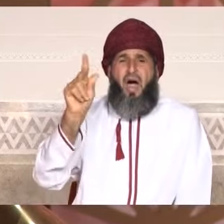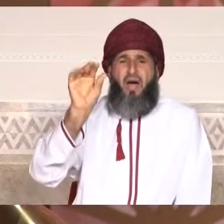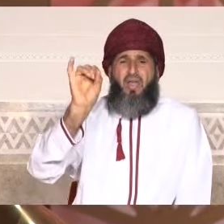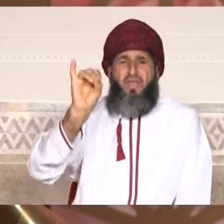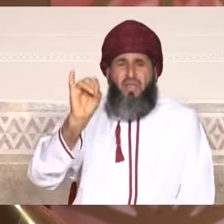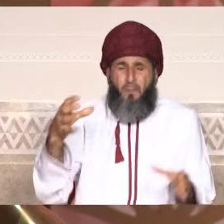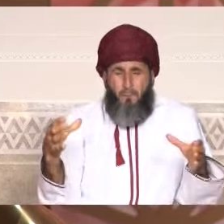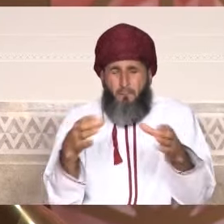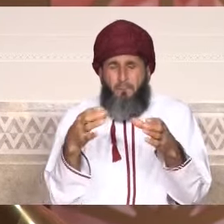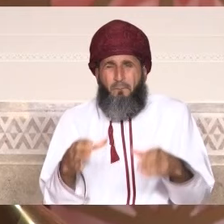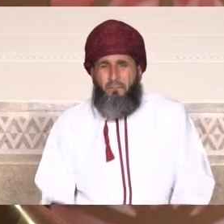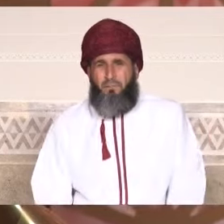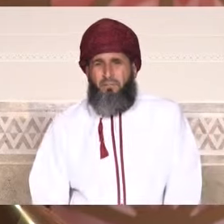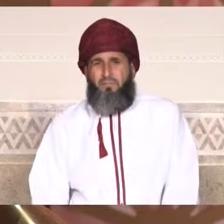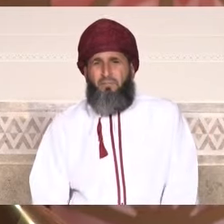يسمى